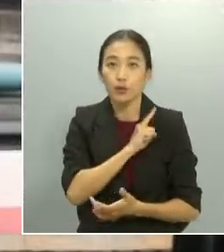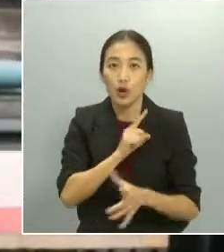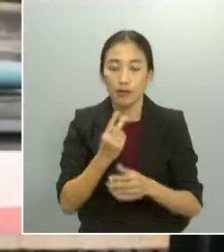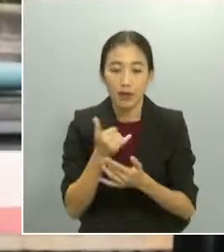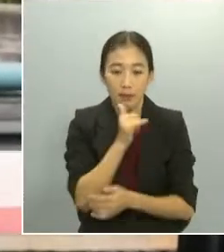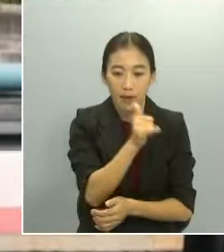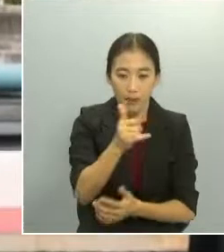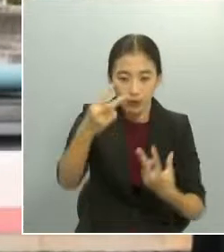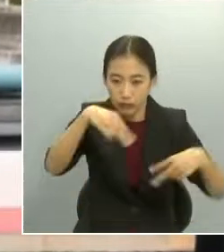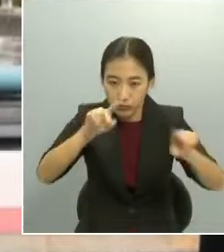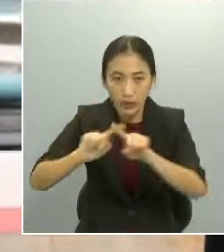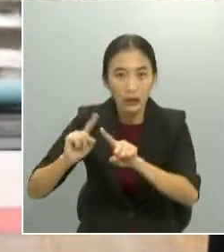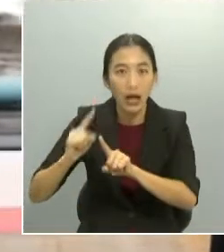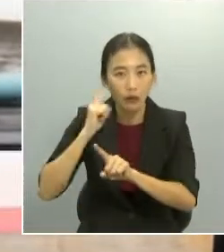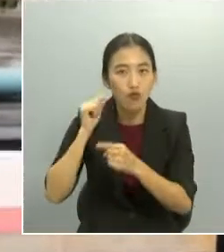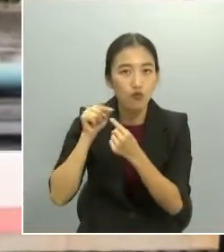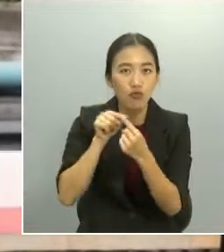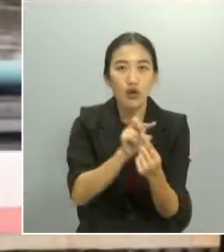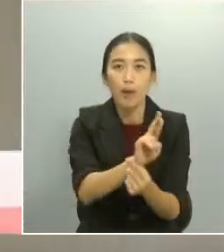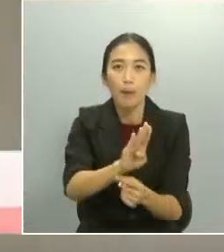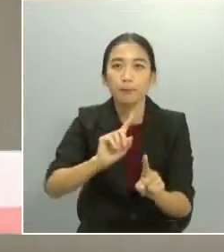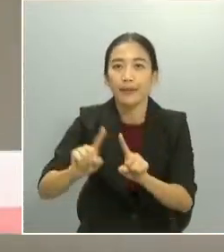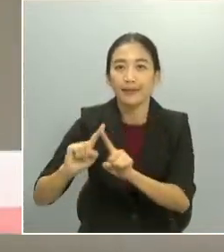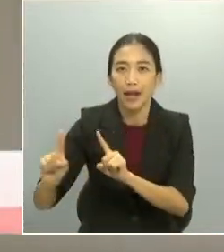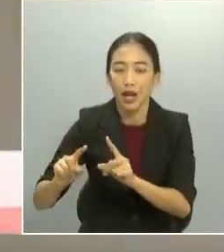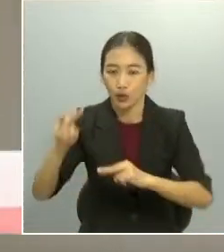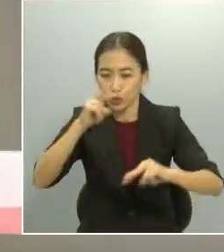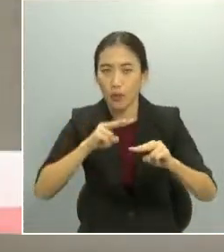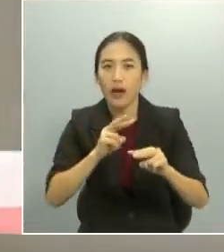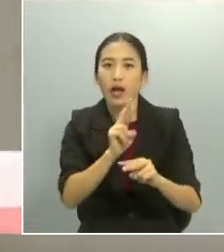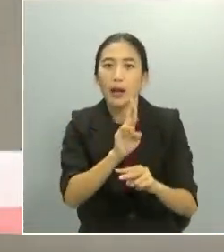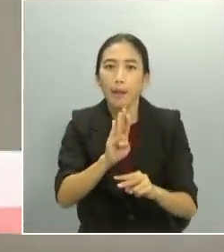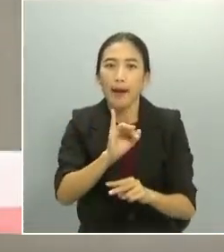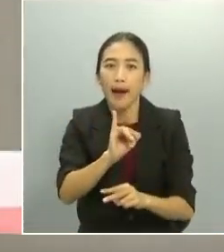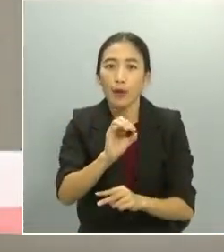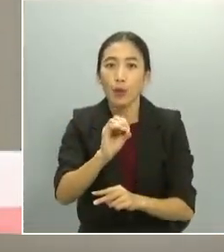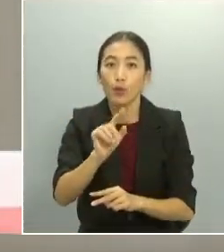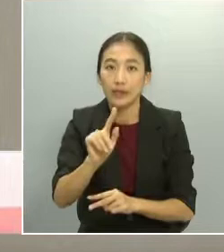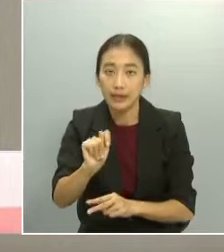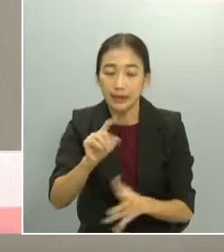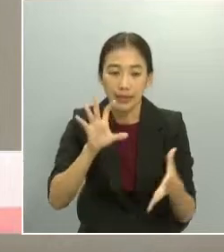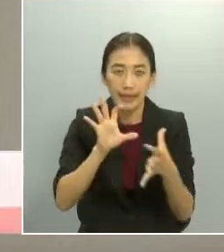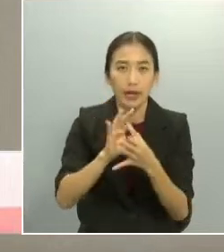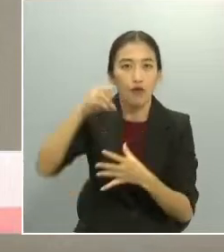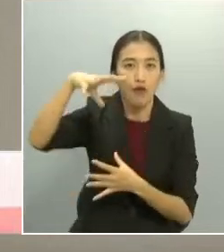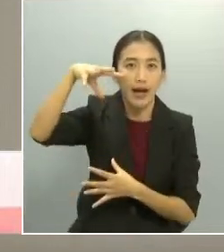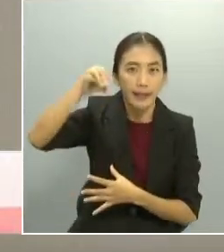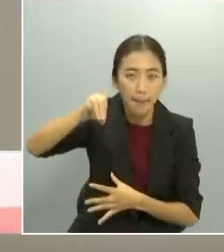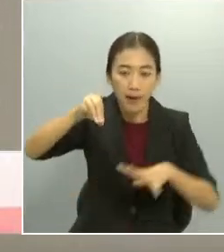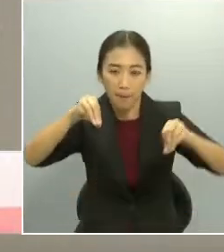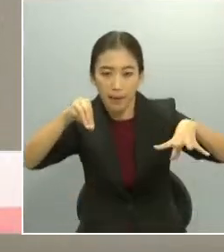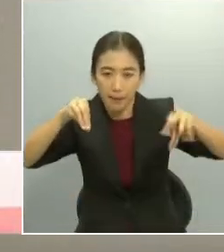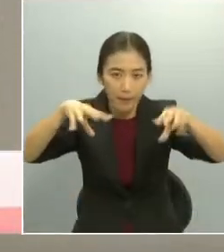สถานีสูบน้ำอย่างต่อเนื่องพร้อมตรวจสอบการใช้ระบบไอโอทีตรวจจับระบบไฟฟ้าดับในกลุ่มสถานีสูบน้ำ